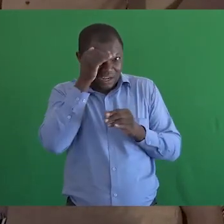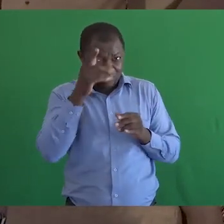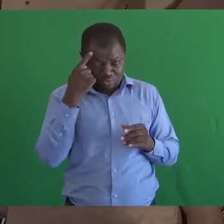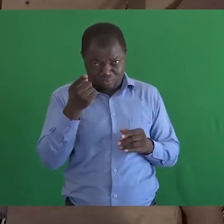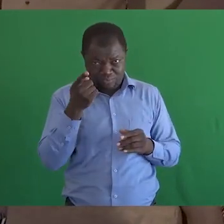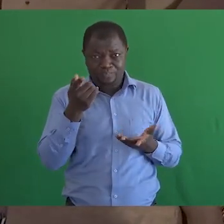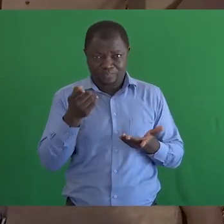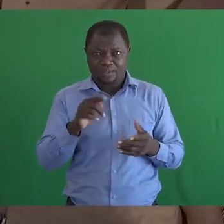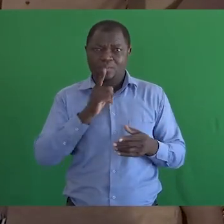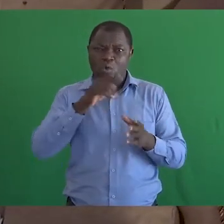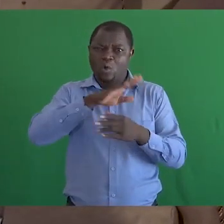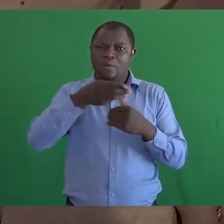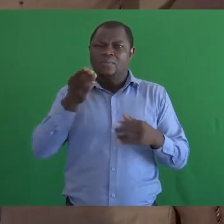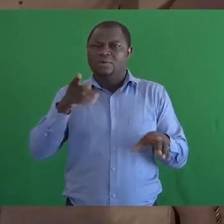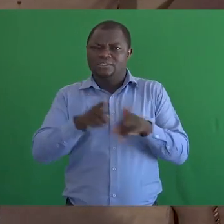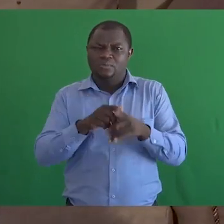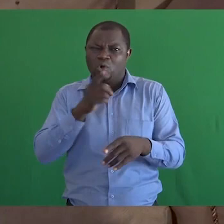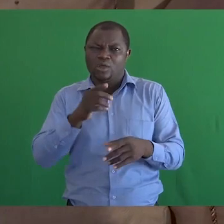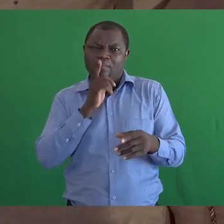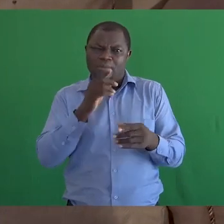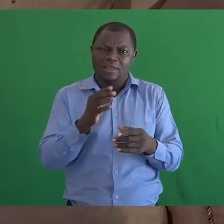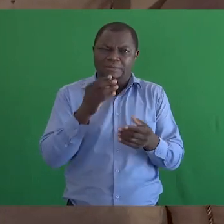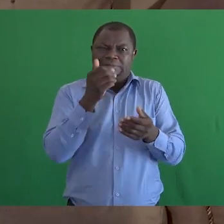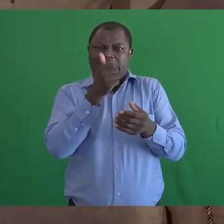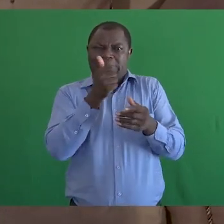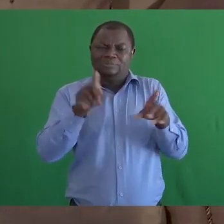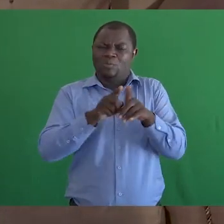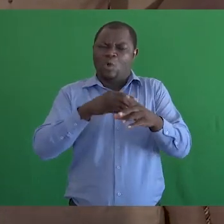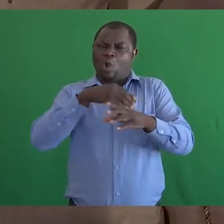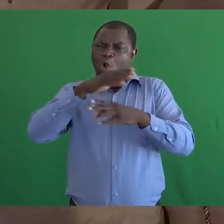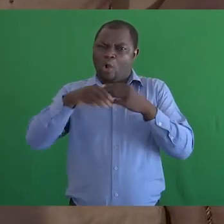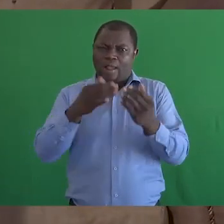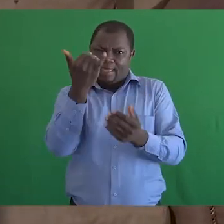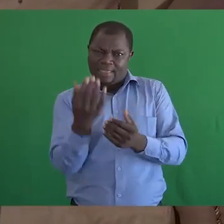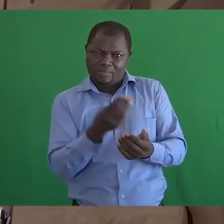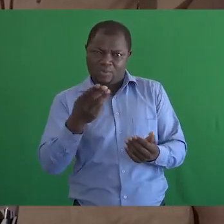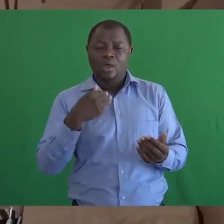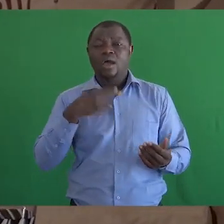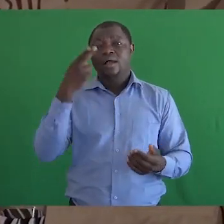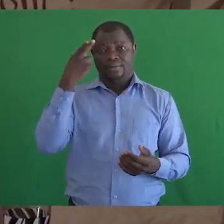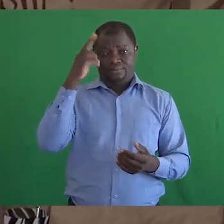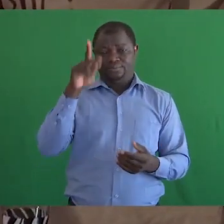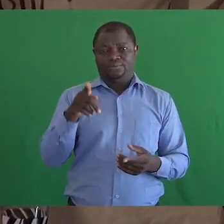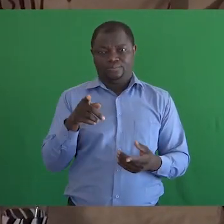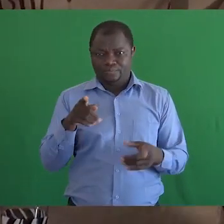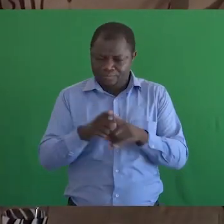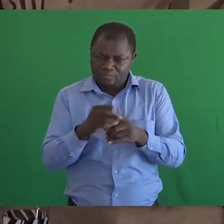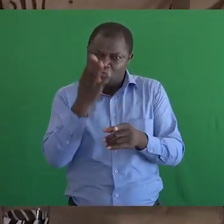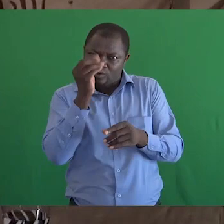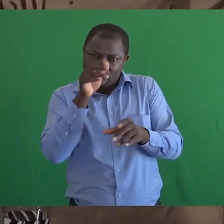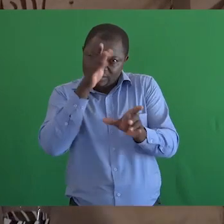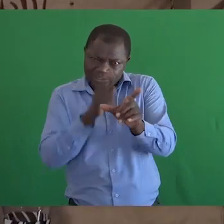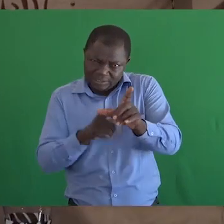makore angabvire pa 40 achienda ku 60 achienda ikoko vechidika hatina kukukanganwai tichadzoka asi tiri